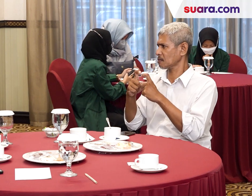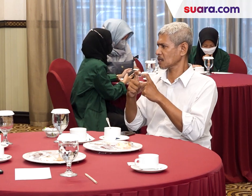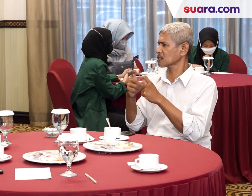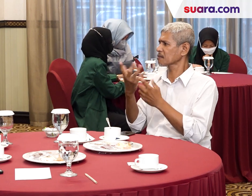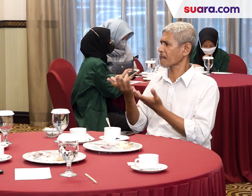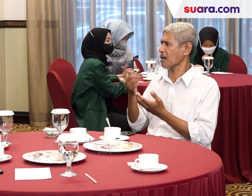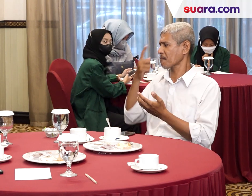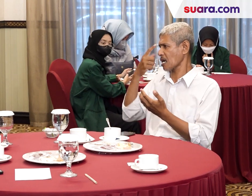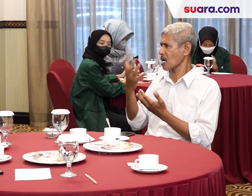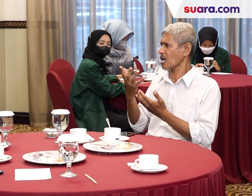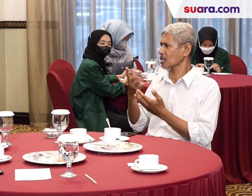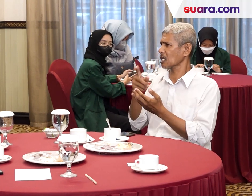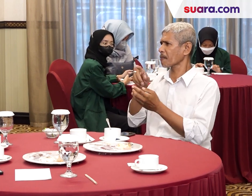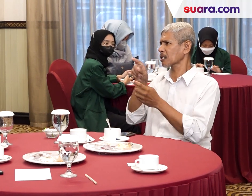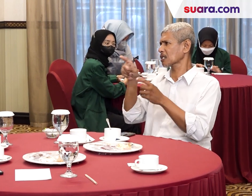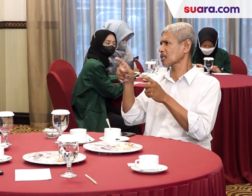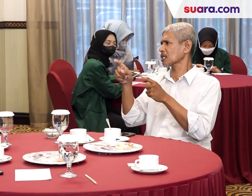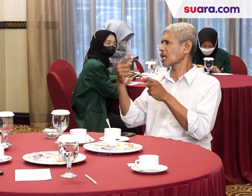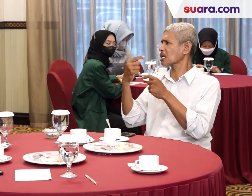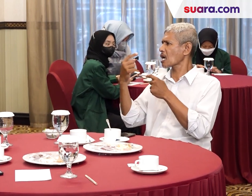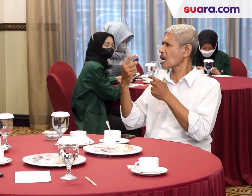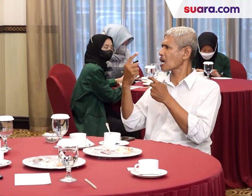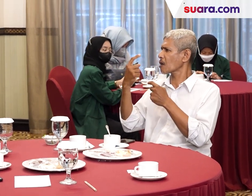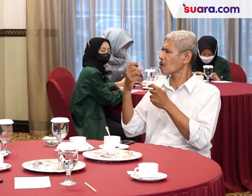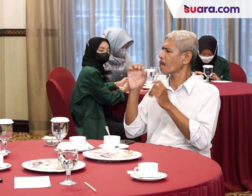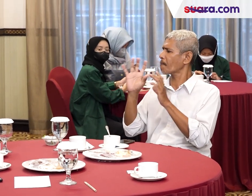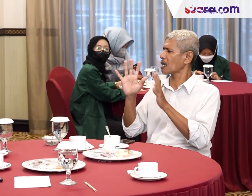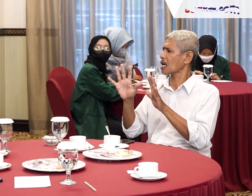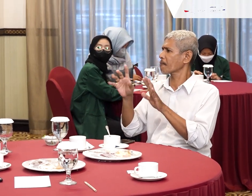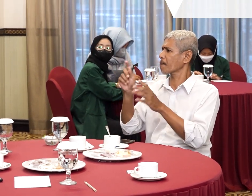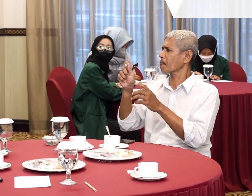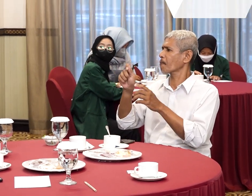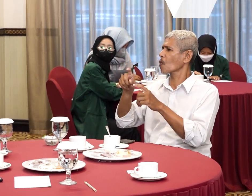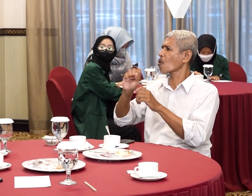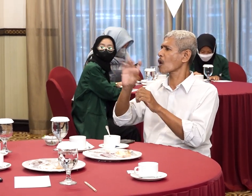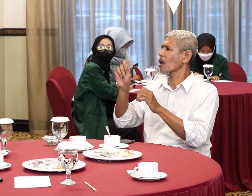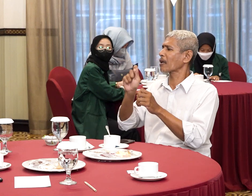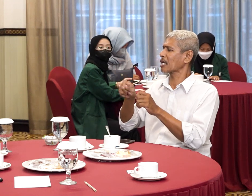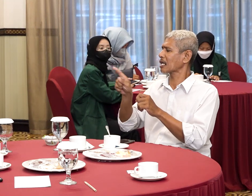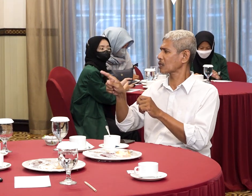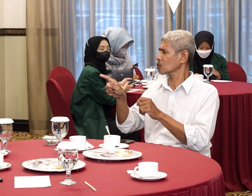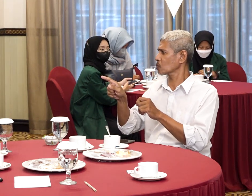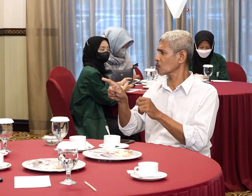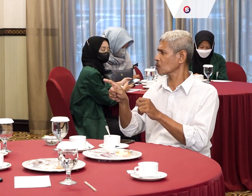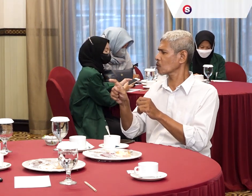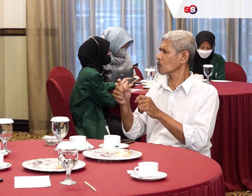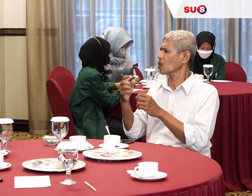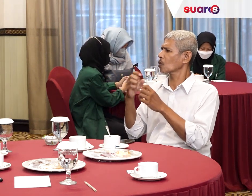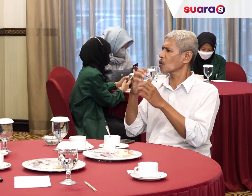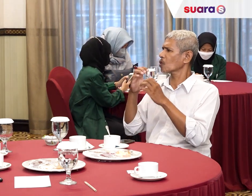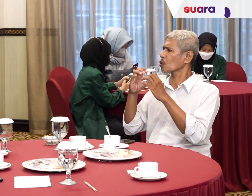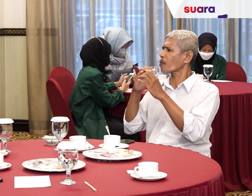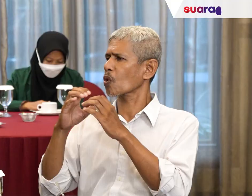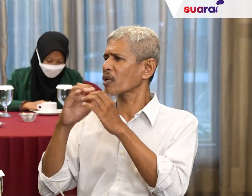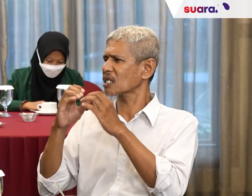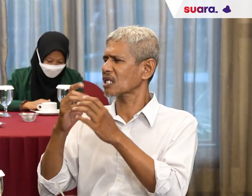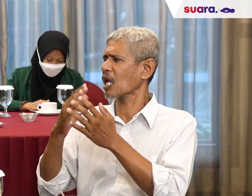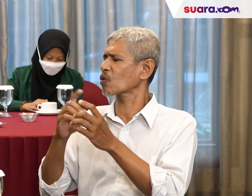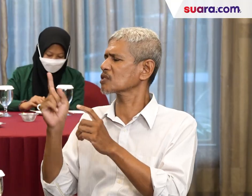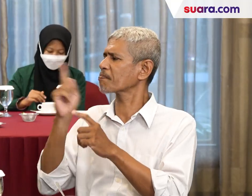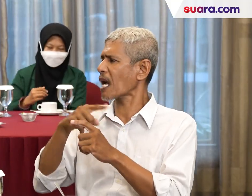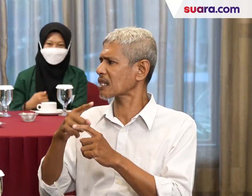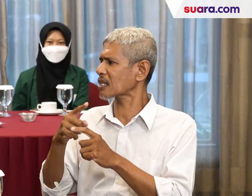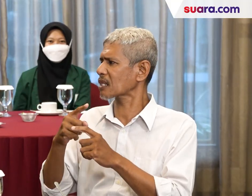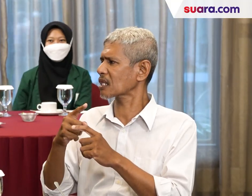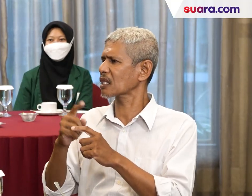Hai terutama adalah hambatan komunikasi Kenapa itu jadi hambatan yang utama karena ada banyak penegak hukum aparat